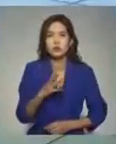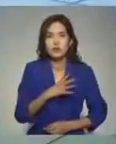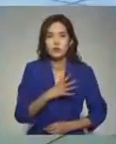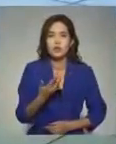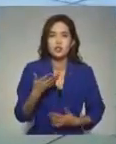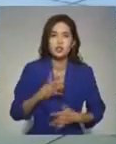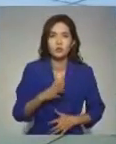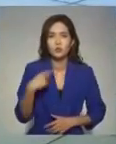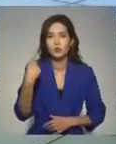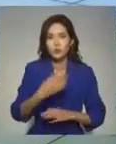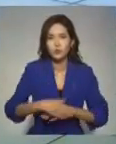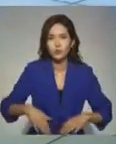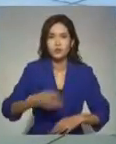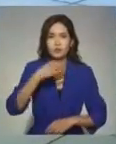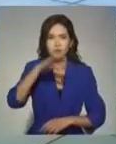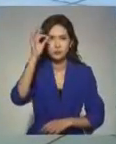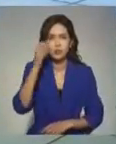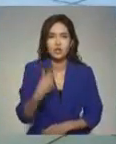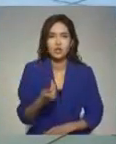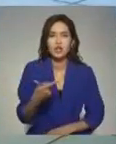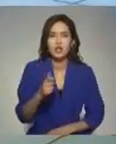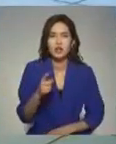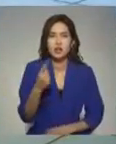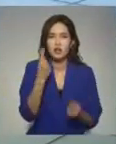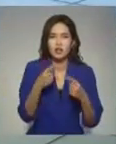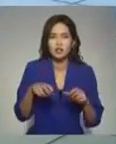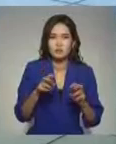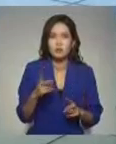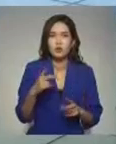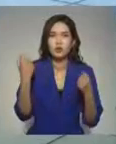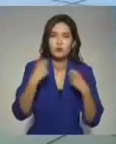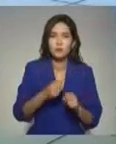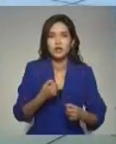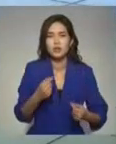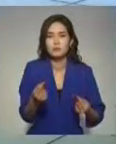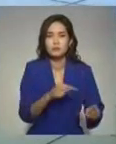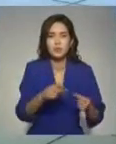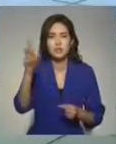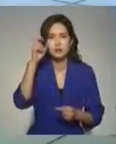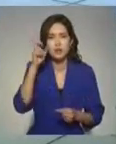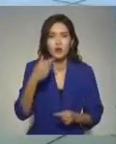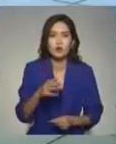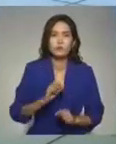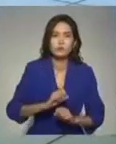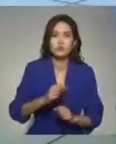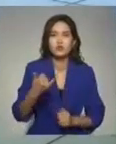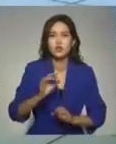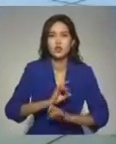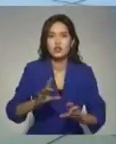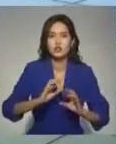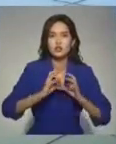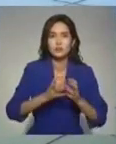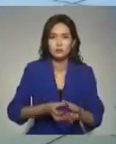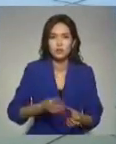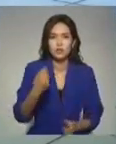прогнать недовольных с улиц, полиция применила слезоточивый газ. Кто победит в битве властей и профсоюзов, расскажет наш